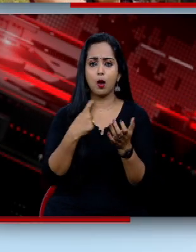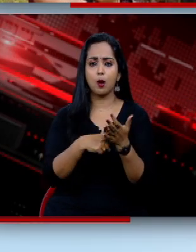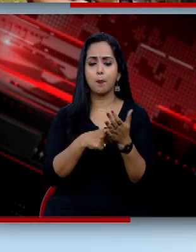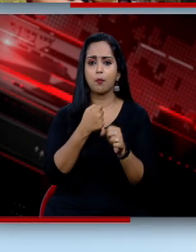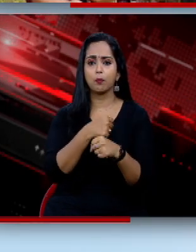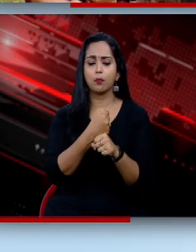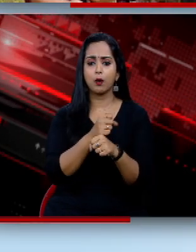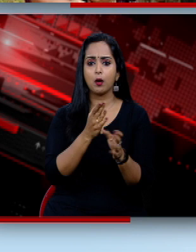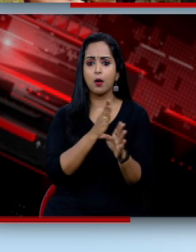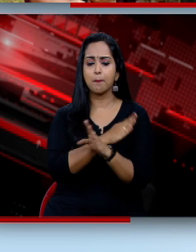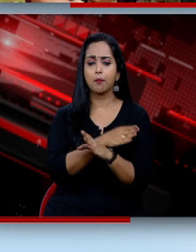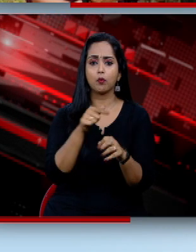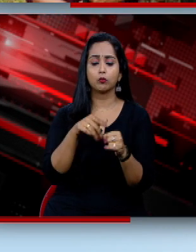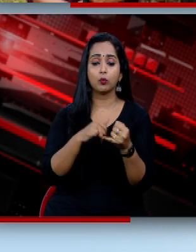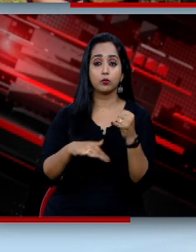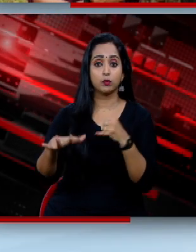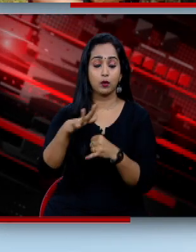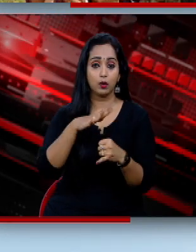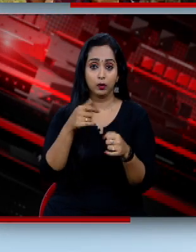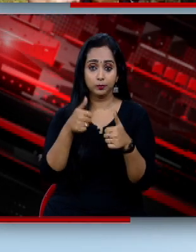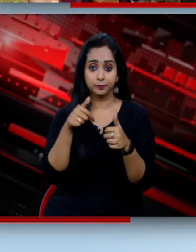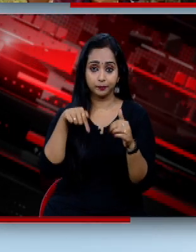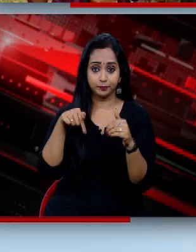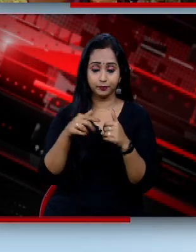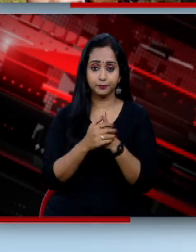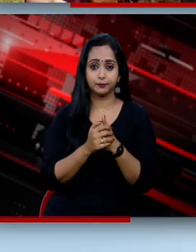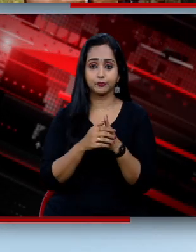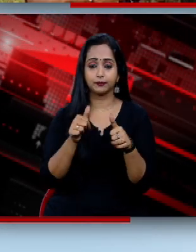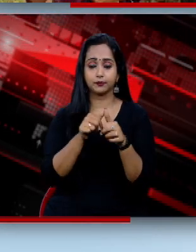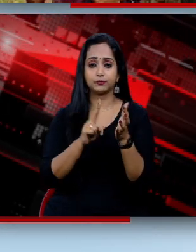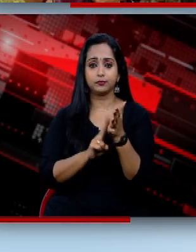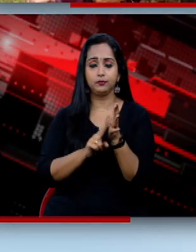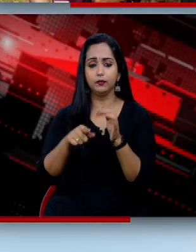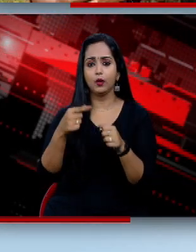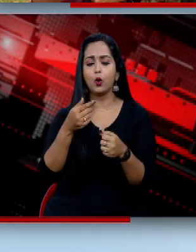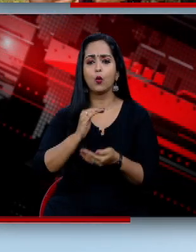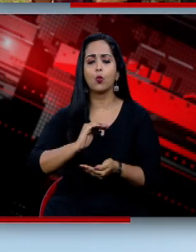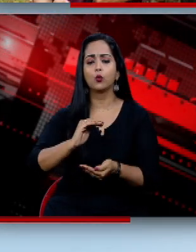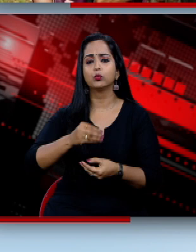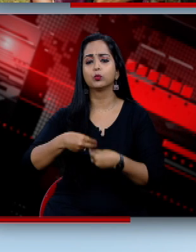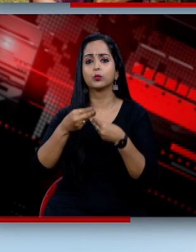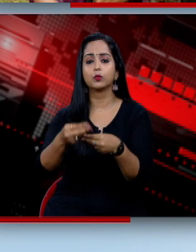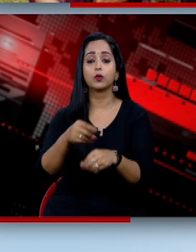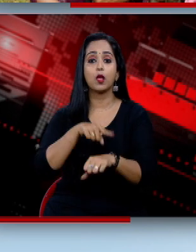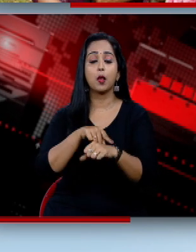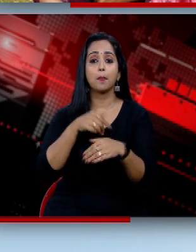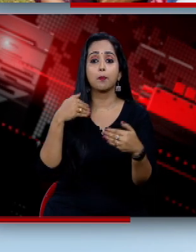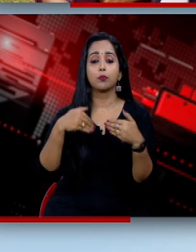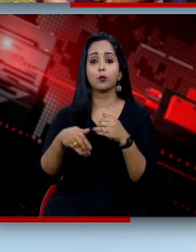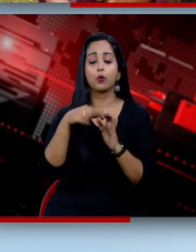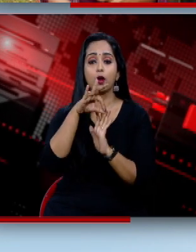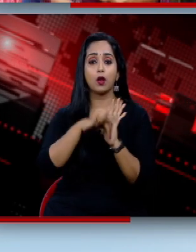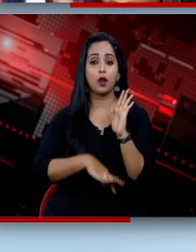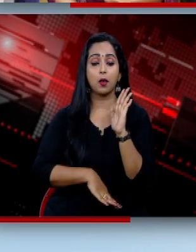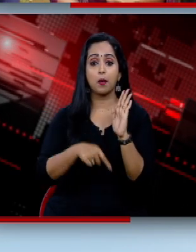ഏറ്റവും നിർണായകമായ ഘട്ടമാണ് ഇത് തന്നെയെന്ന് പറയേണ്ടി വരും. കാരണം അനുപമ കുഞ്ഞിനെ കൈമാറിയത് മുതൽ വീണ്ടെടുക്കാൻ നടത്തിയ ശ്രമങ്ങളൊക്കെ തന്നെയെന്ന് അനുപമ വിശദമായി